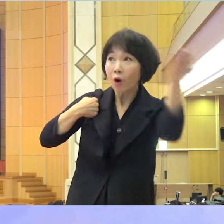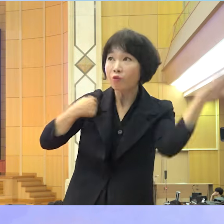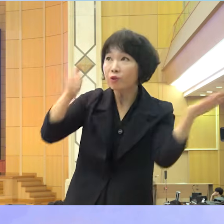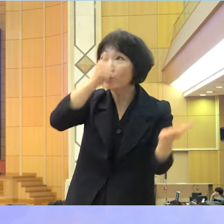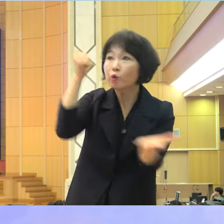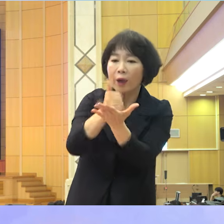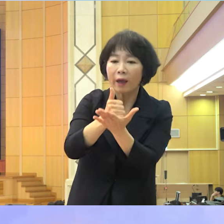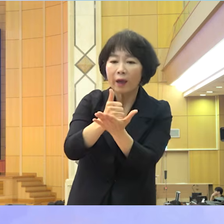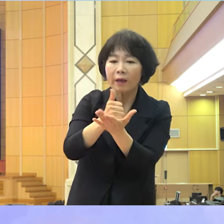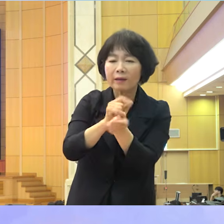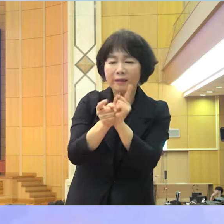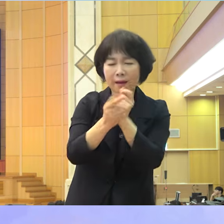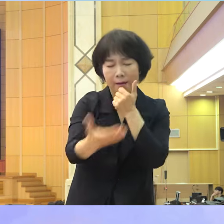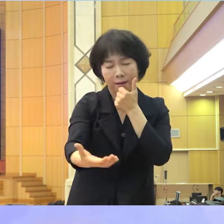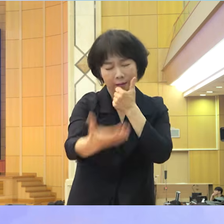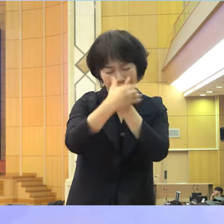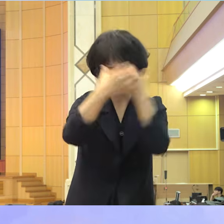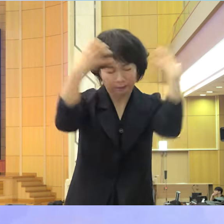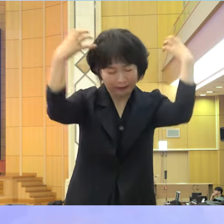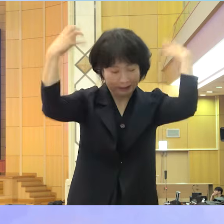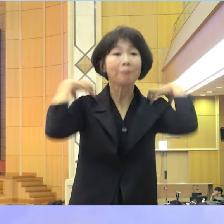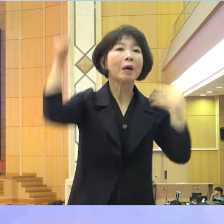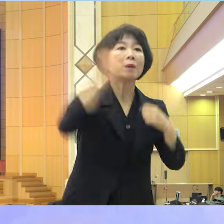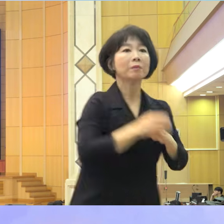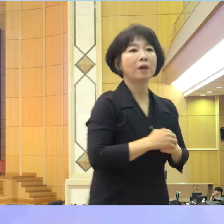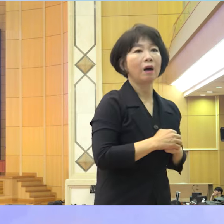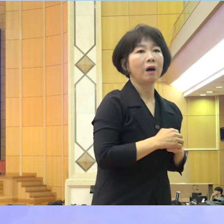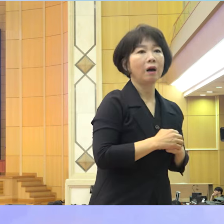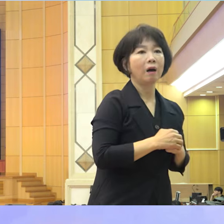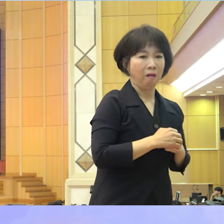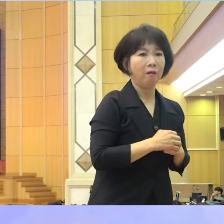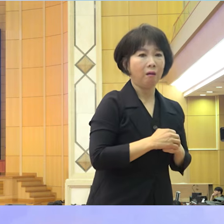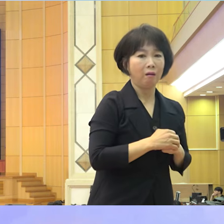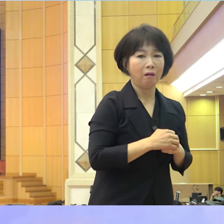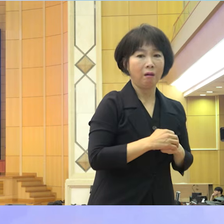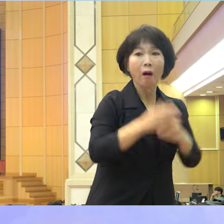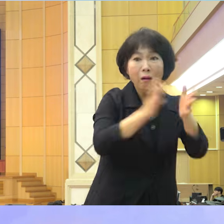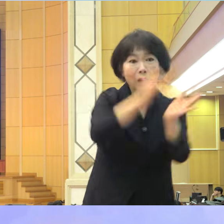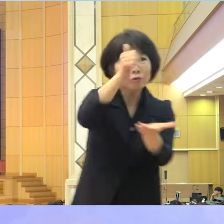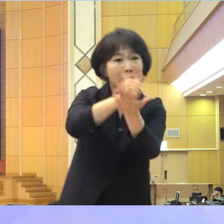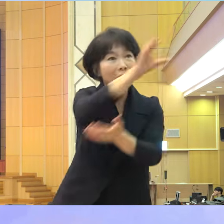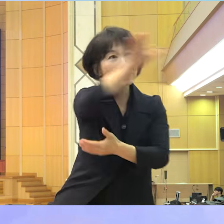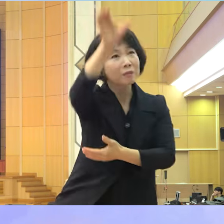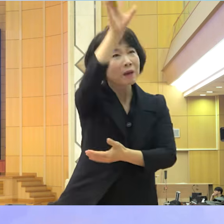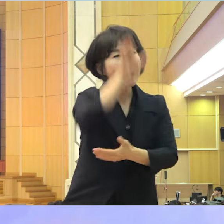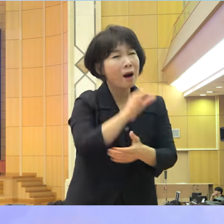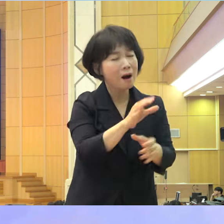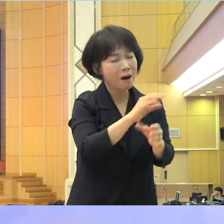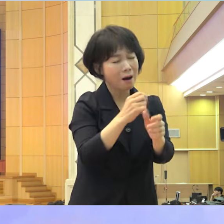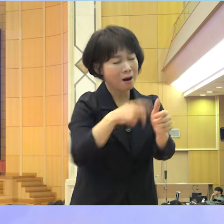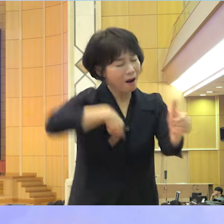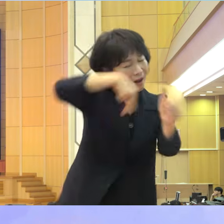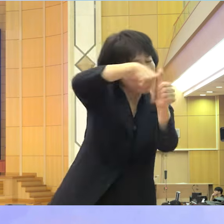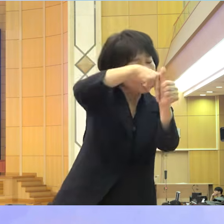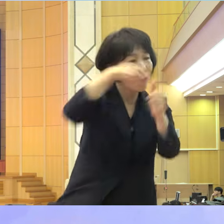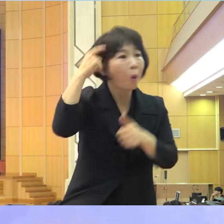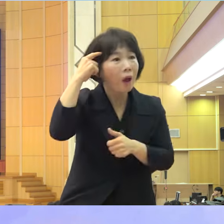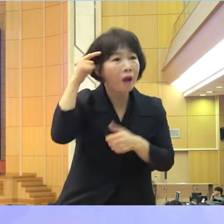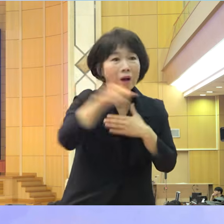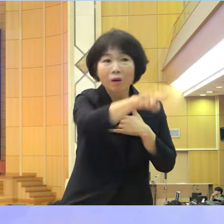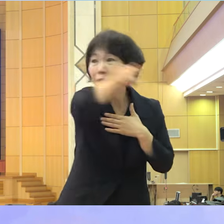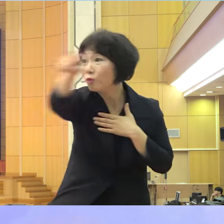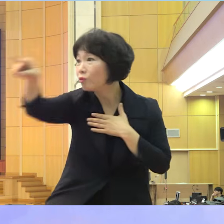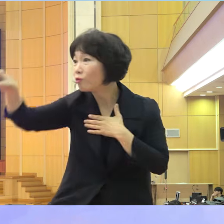뭐했으니, 예수님이 십자가 지신 것은 우리 죄를 대신